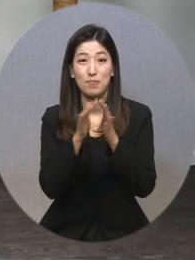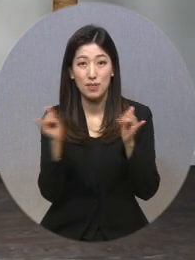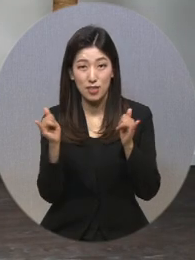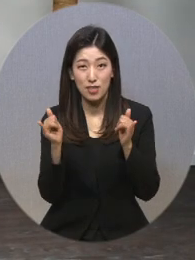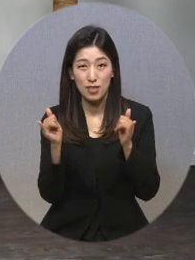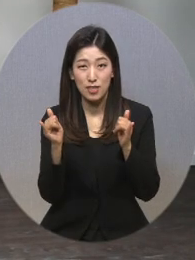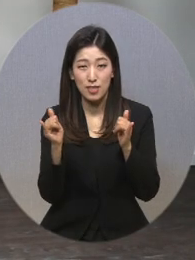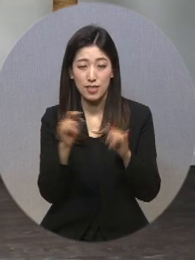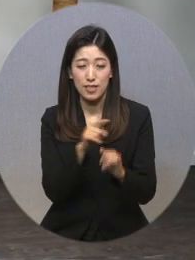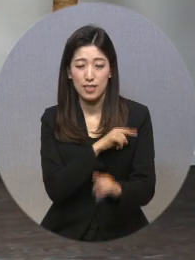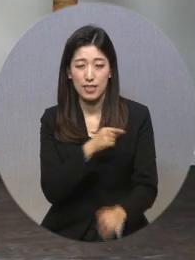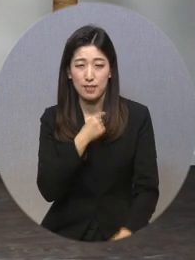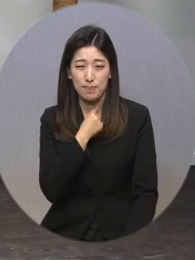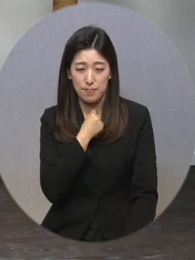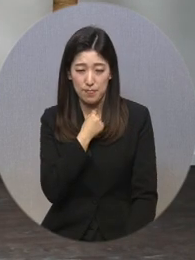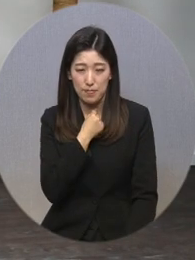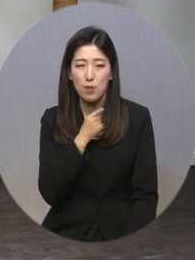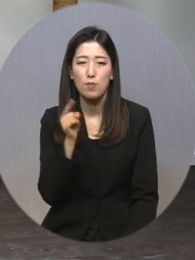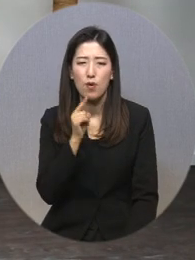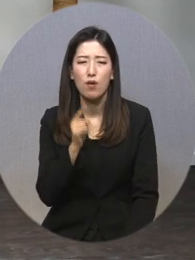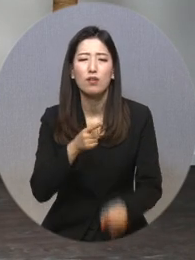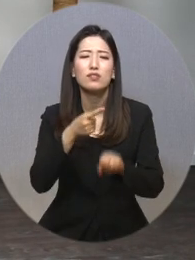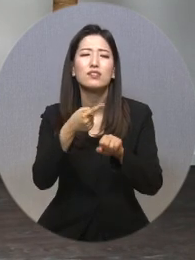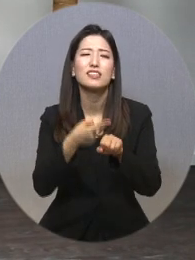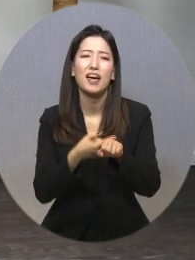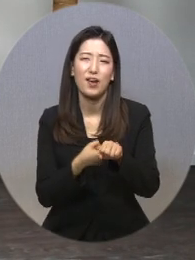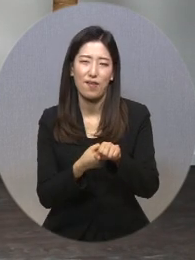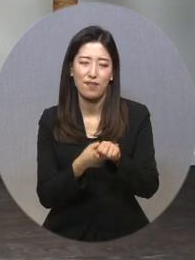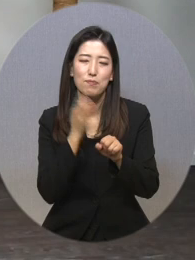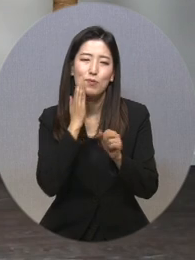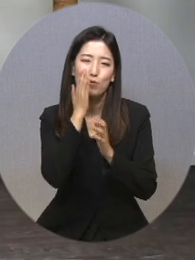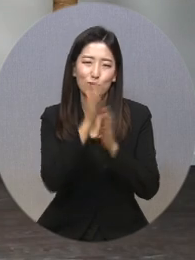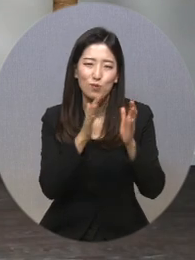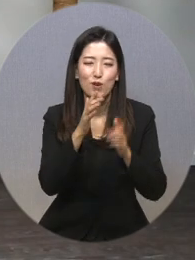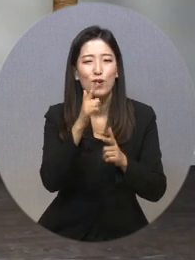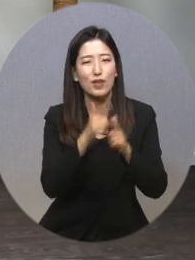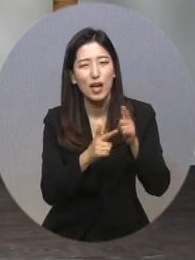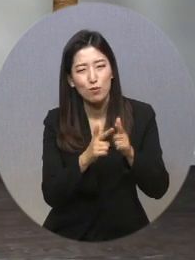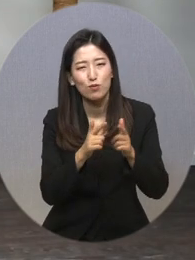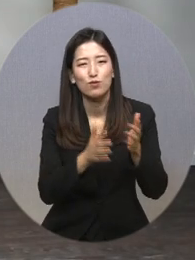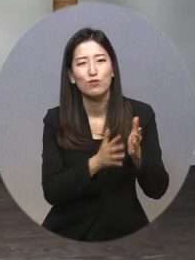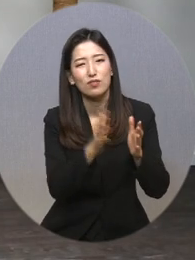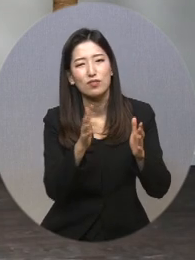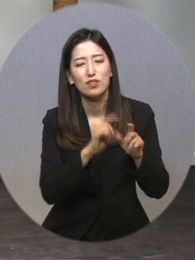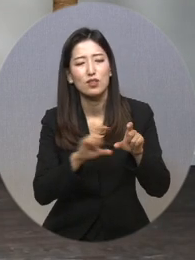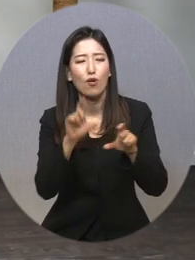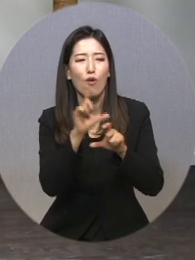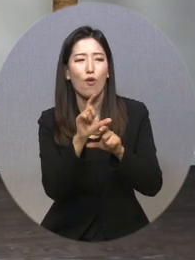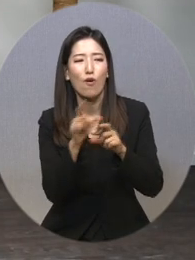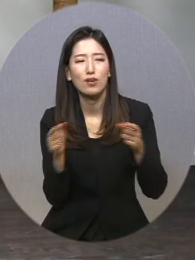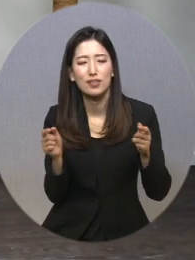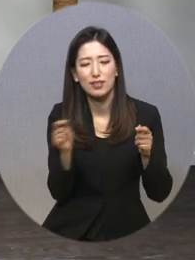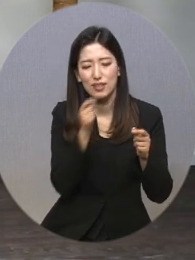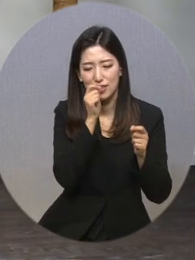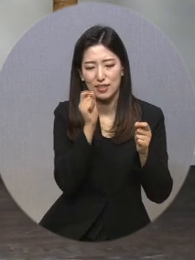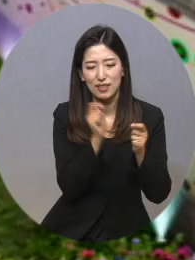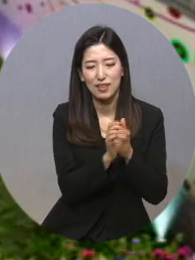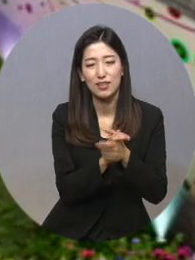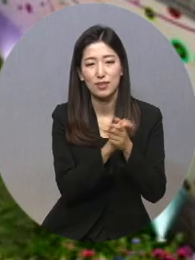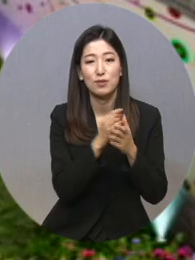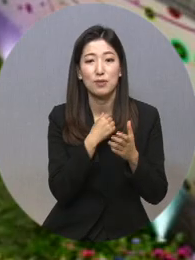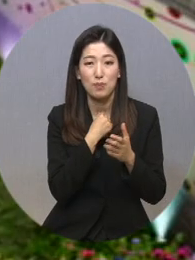본능이 있습니다. 그죠. 네. 자연과 좀 더 가까워지고 싶은 본능입니다. 걷고 싶은 도시와 생태 도시를